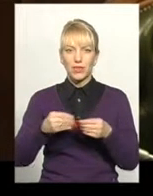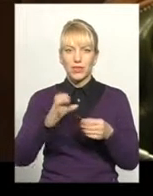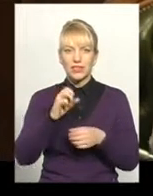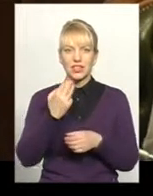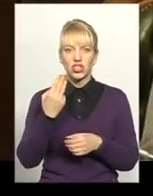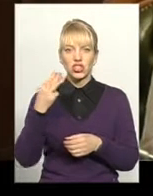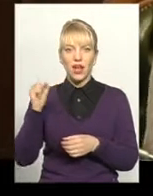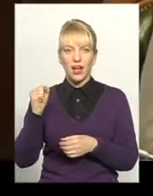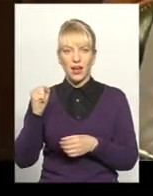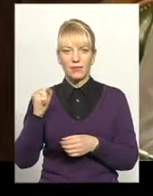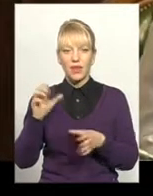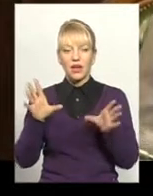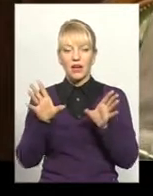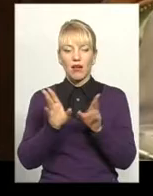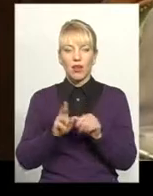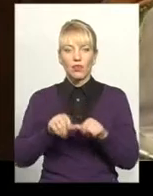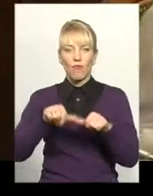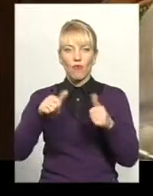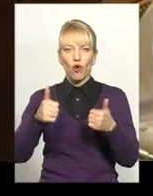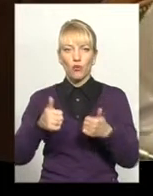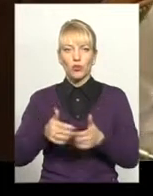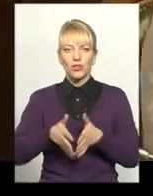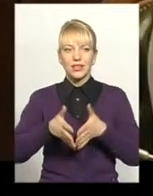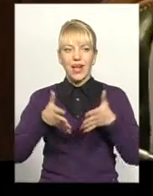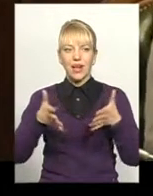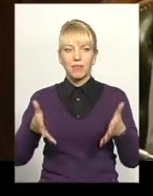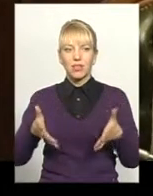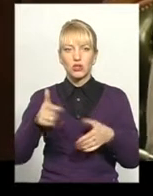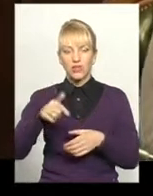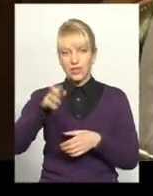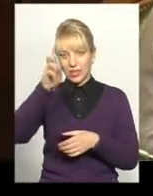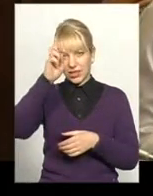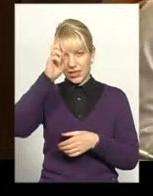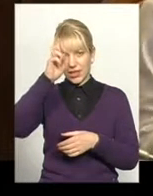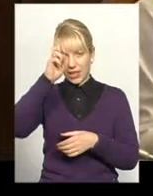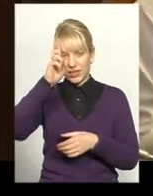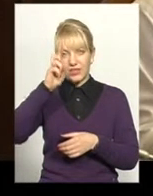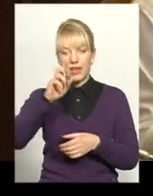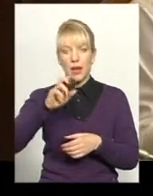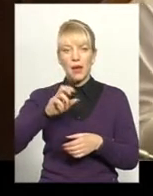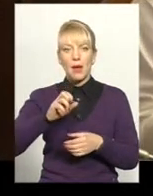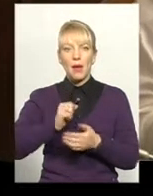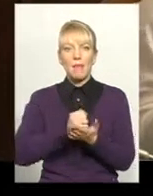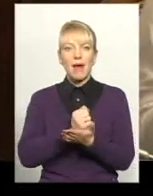разом формують найбільшу в цій країні мережу. Тобто,